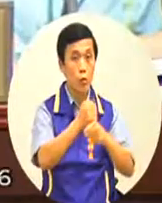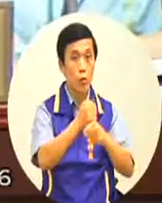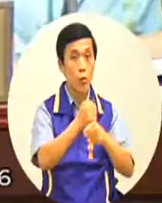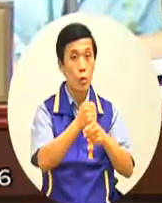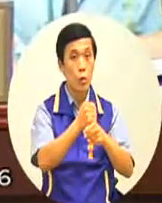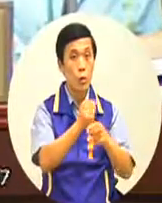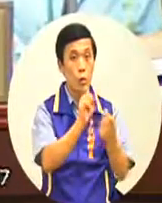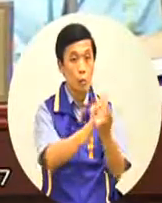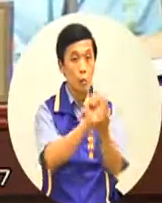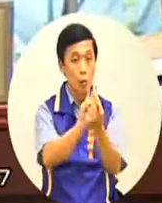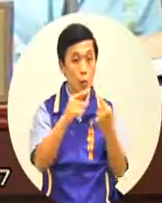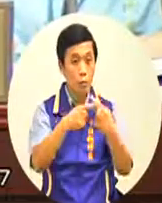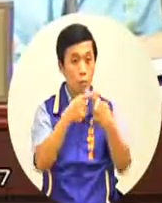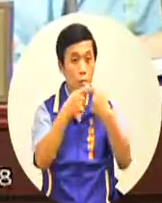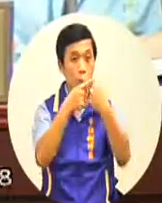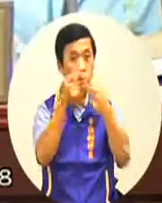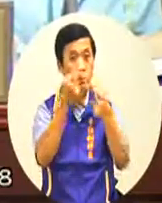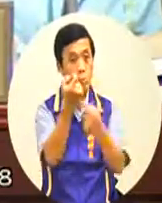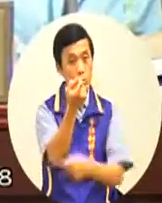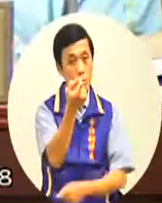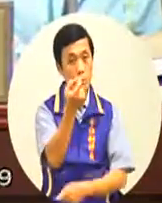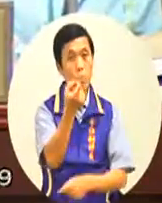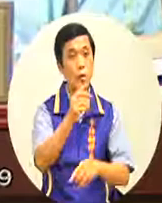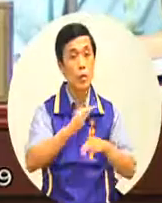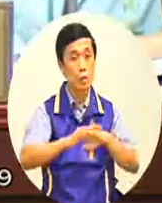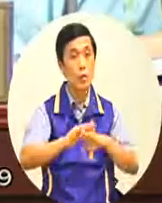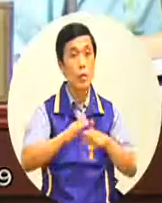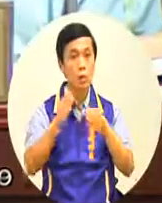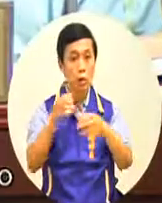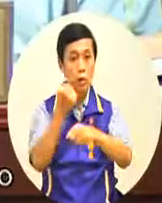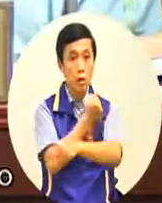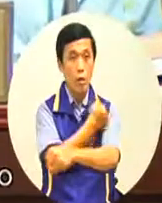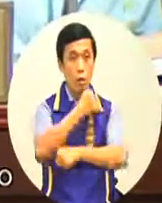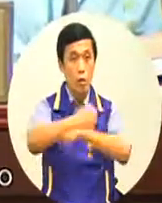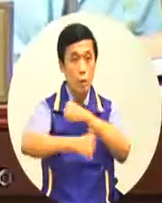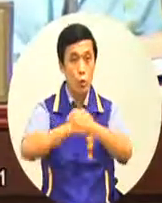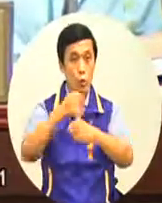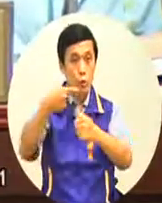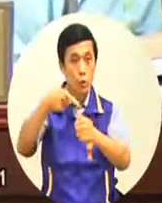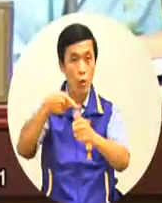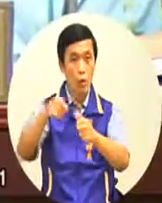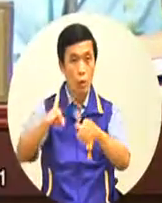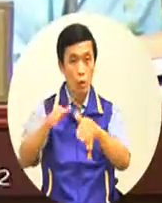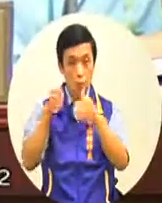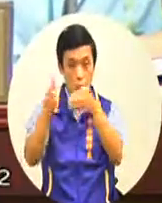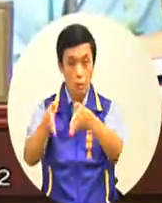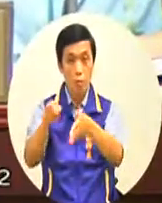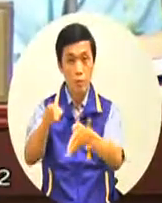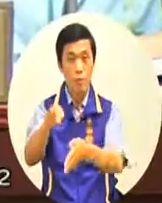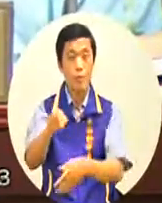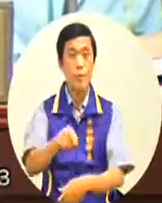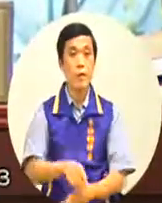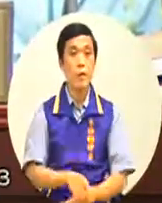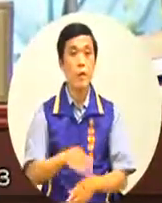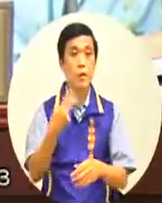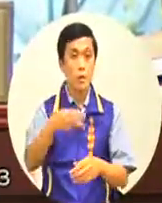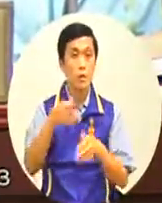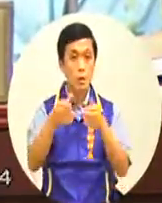会遇到一些争议事项。那我们再从劳动教育部分来着手。那另外提到说这个